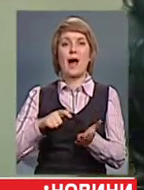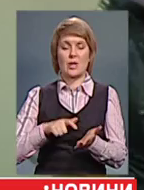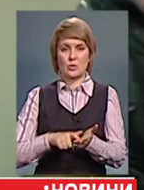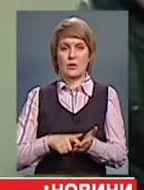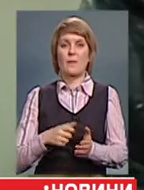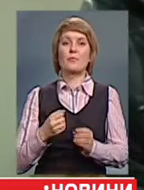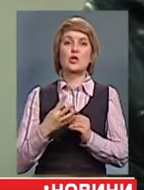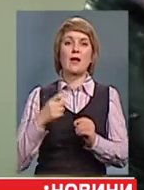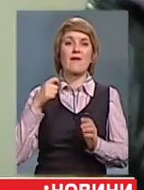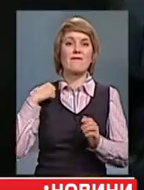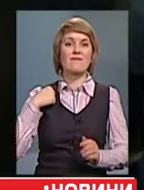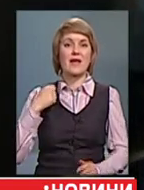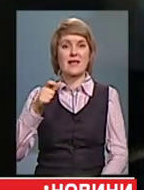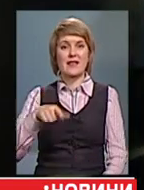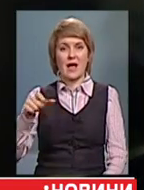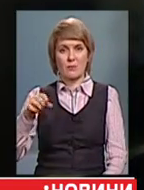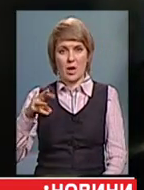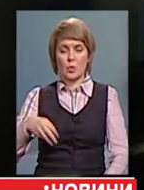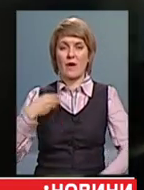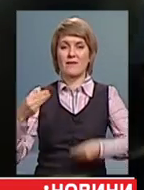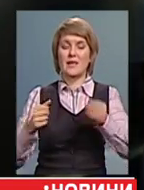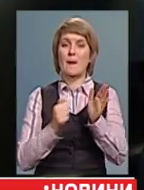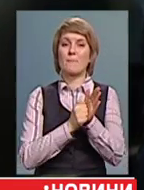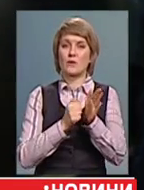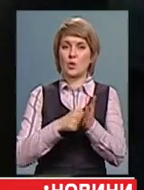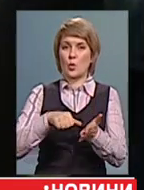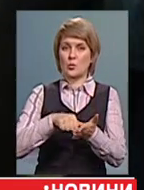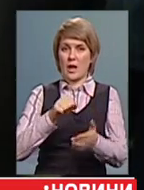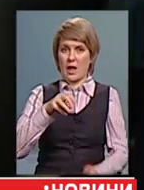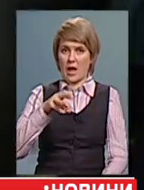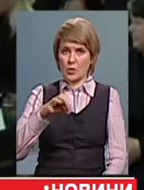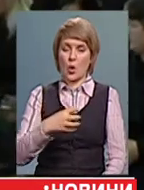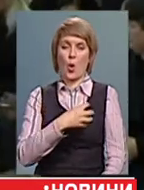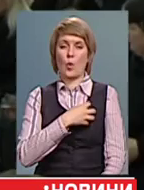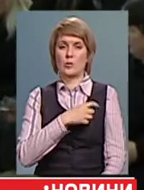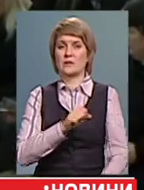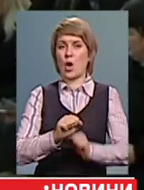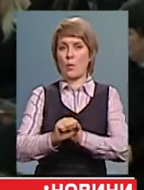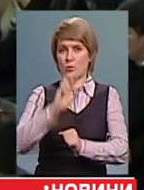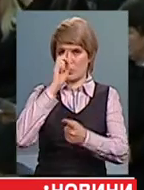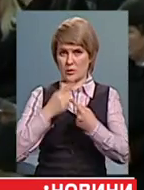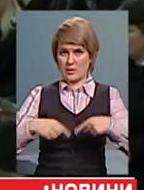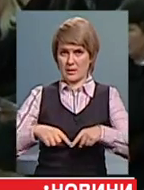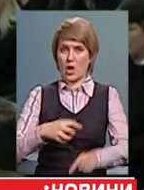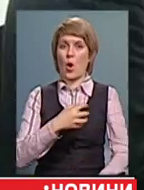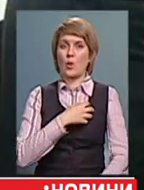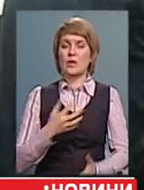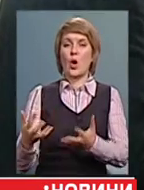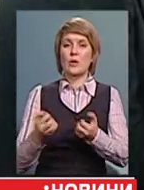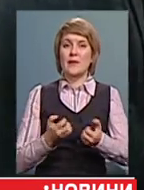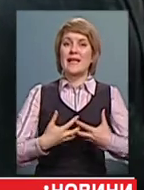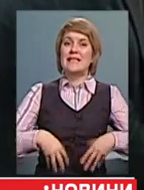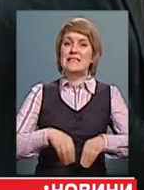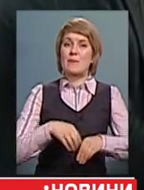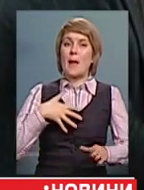посвідки учасників бойових дій і волонтерські ордени за оборону країни. Ордени від імені президента отримали сім'ї полеглих